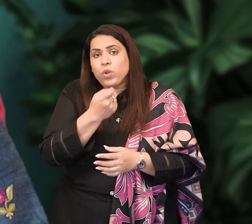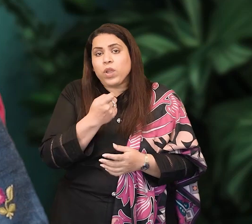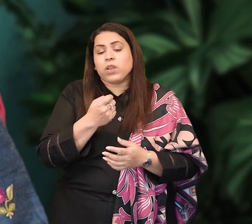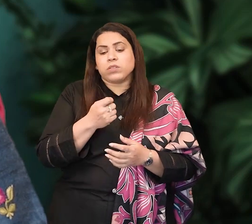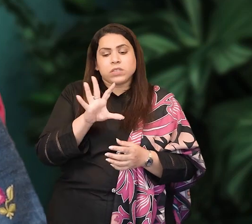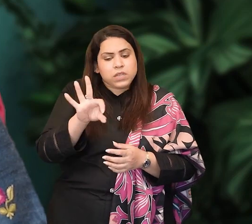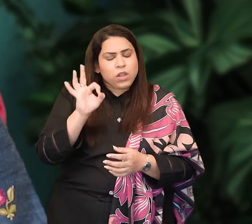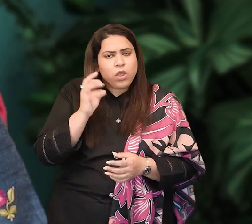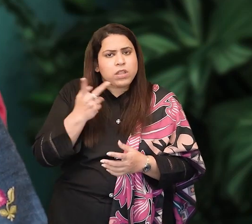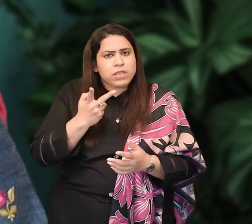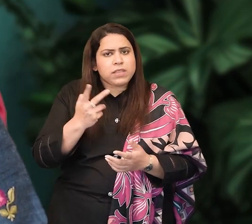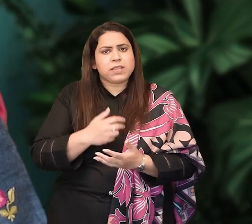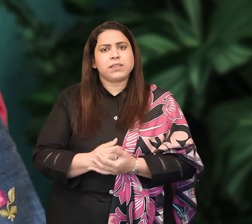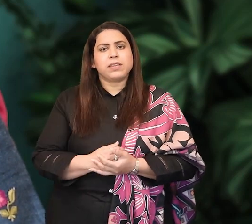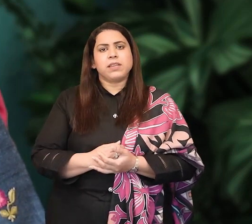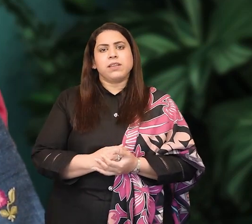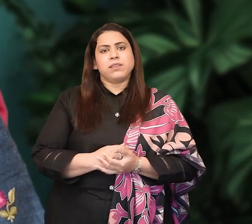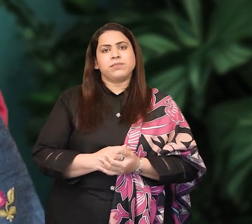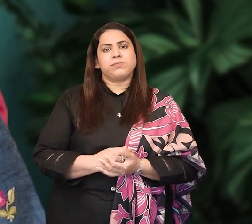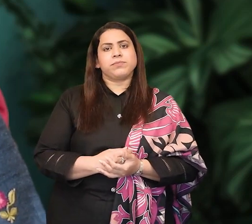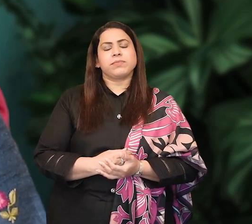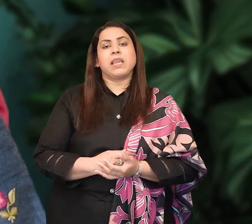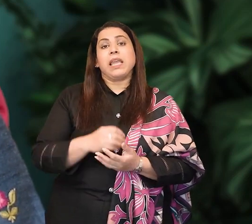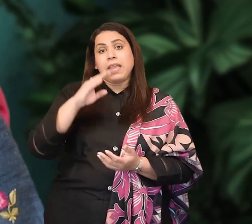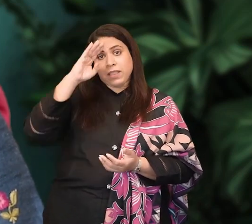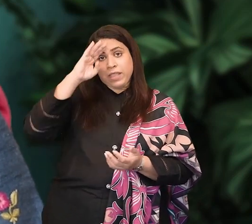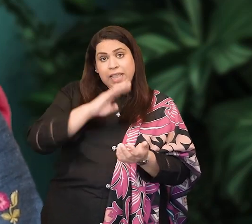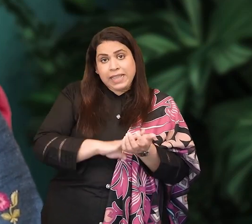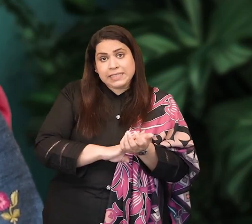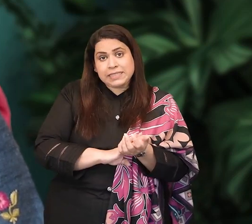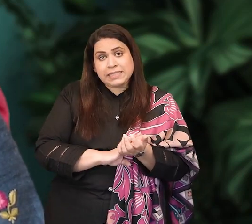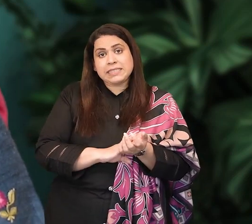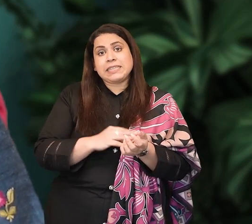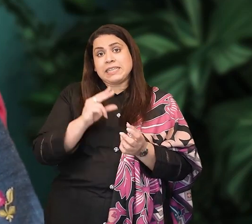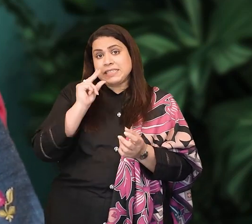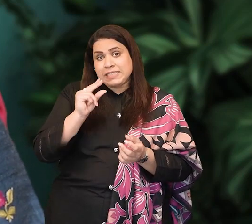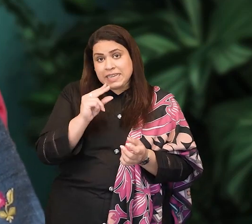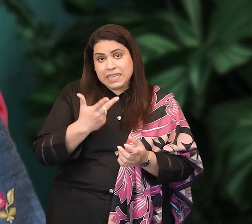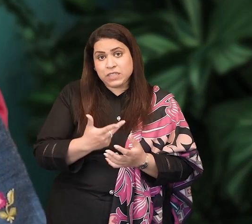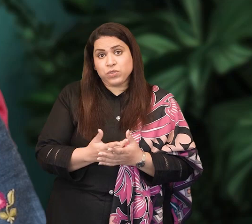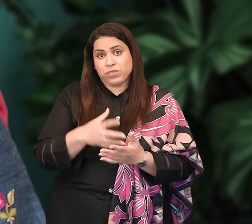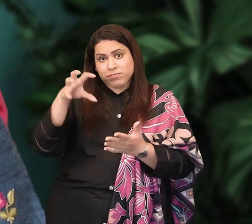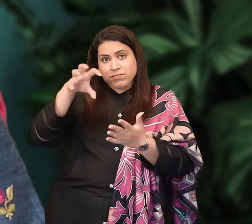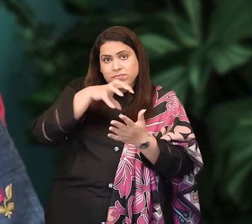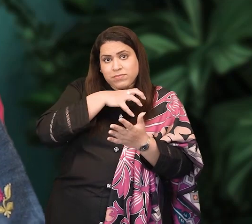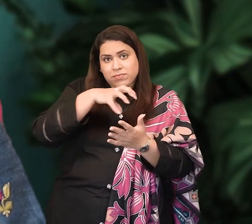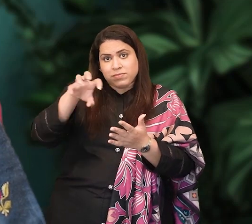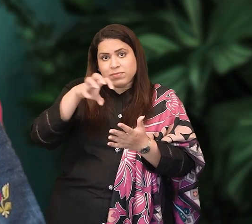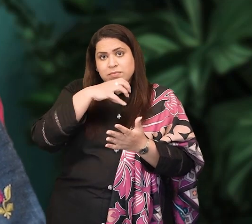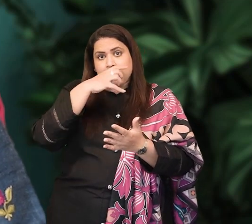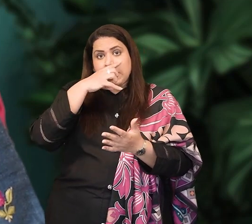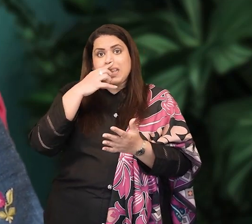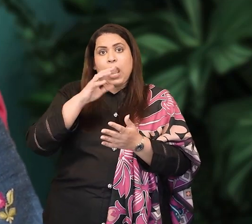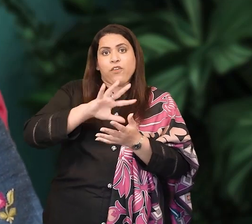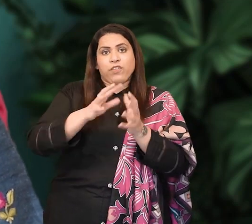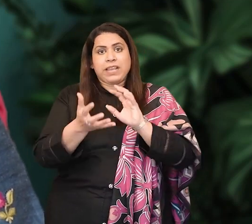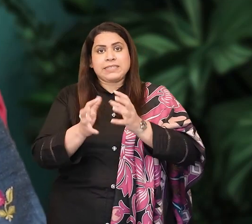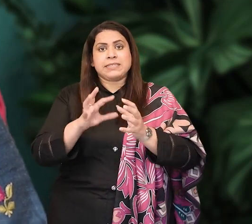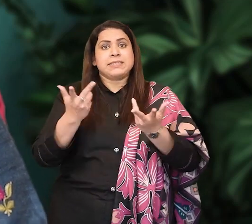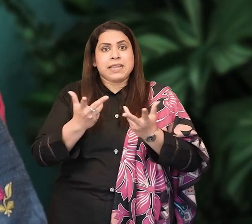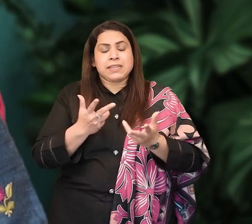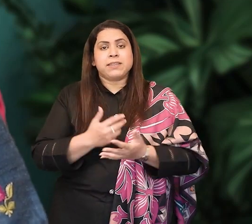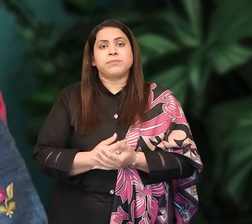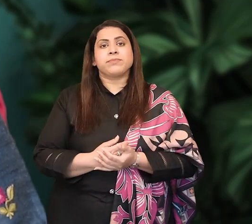डायग्नोसिस इस तरह से किया जाता है कि या तो पेशेंट्स को हम मैनुअल मसल टेस्टिंग के थ्रू टेस्ट करते हैं कि उनकी मसल्स की क्या कंडीशन है, उनके रिफ्लेक्सेस किस तरह के